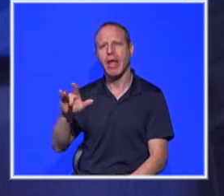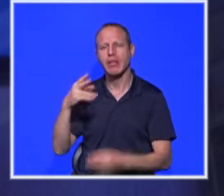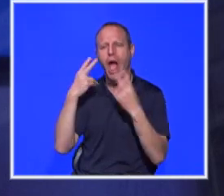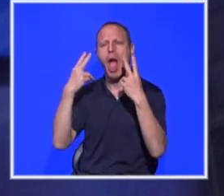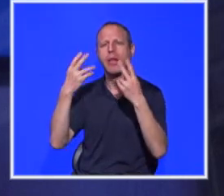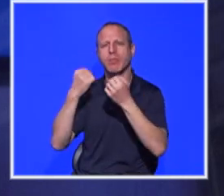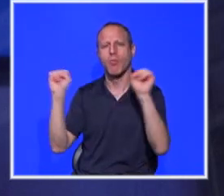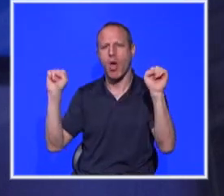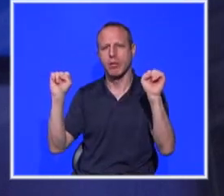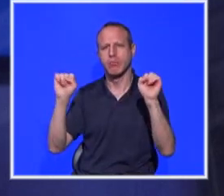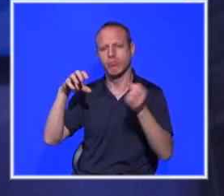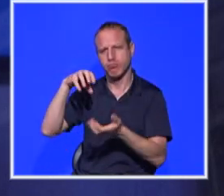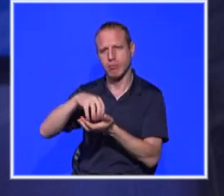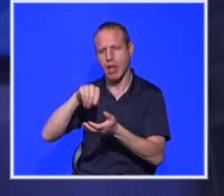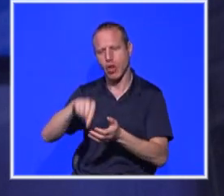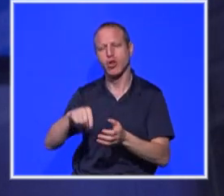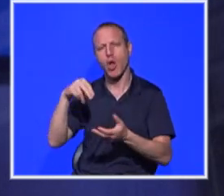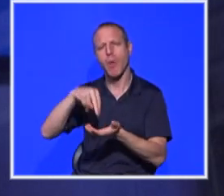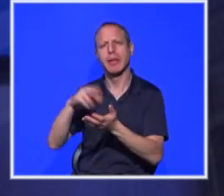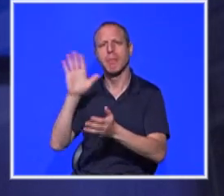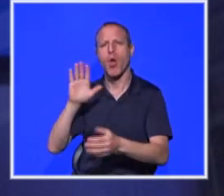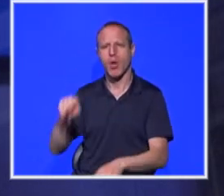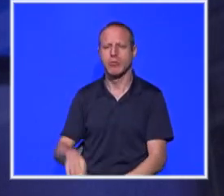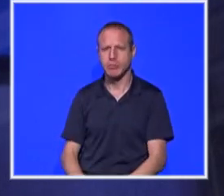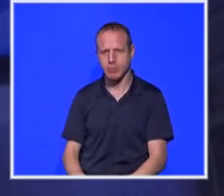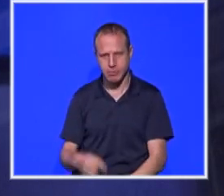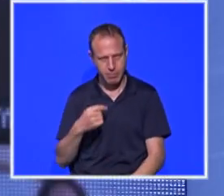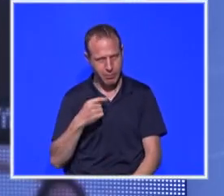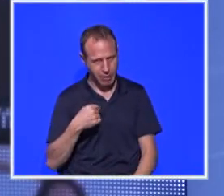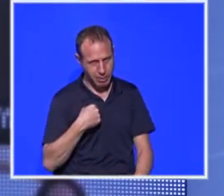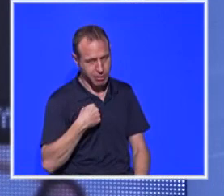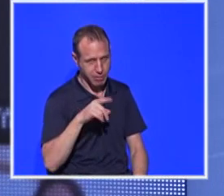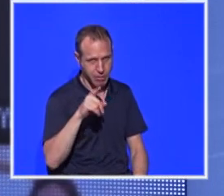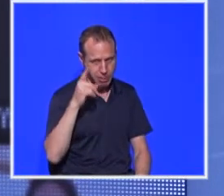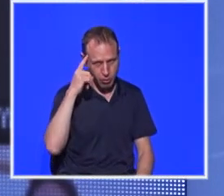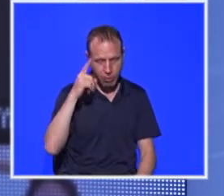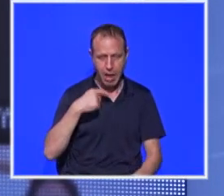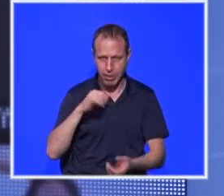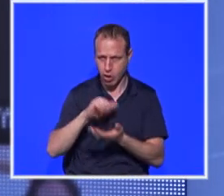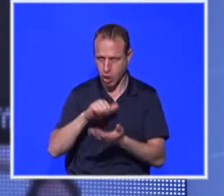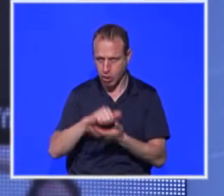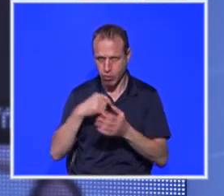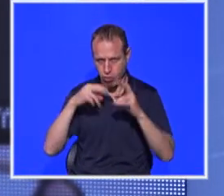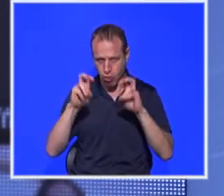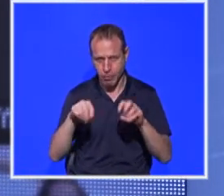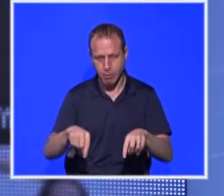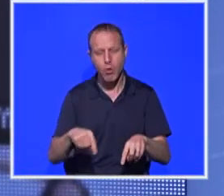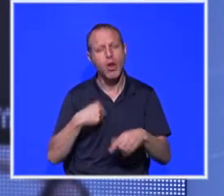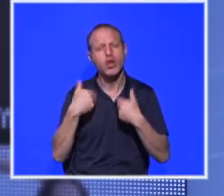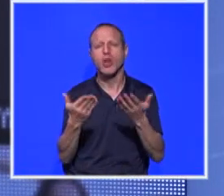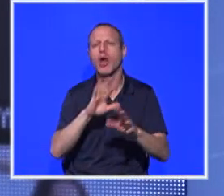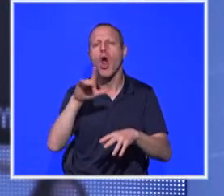לערכים הדמוקרטיים שהתחנה הזאת עומדת מאחוריהם. אני, אתה יודע, בסופו של דבר, כעיתונאית, כשאני יושבת פה, אני אומרת לכל בן